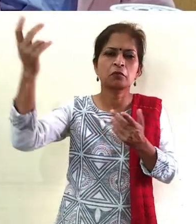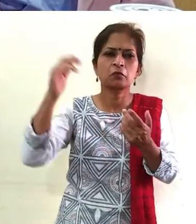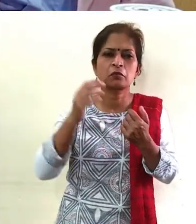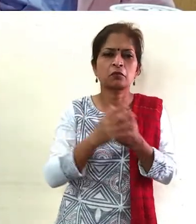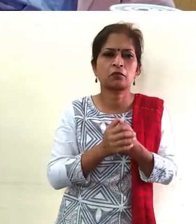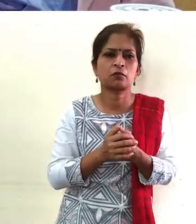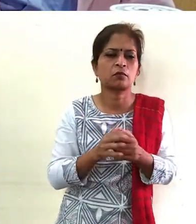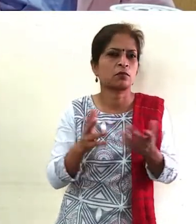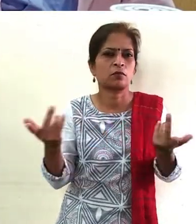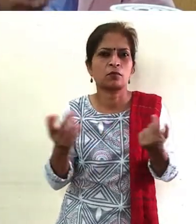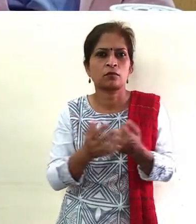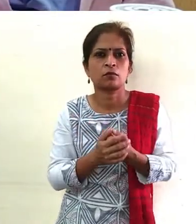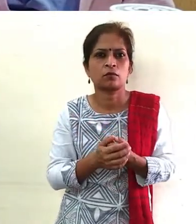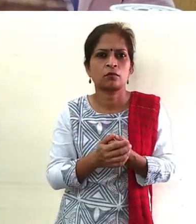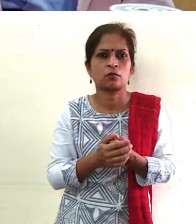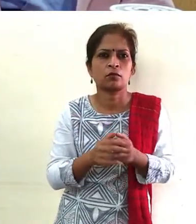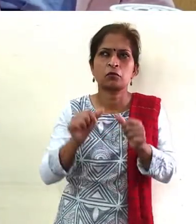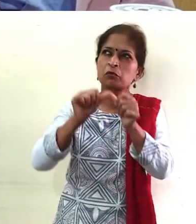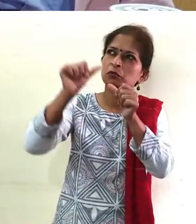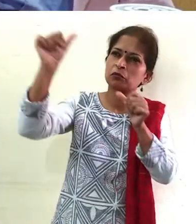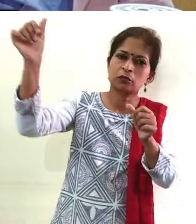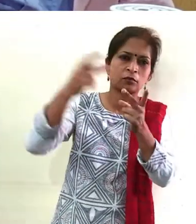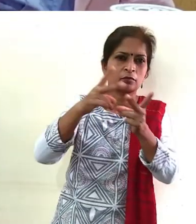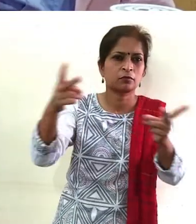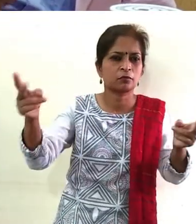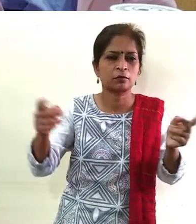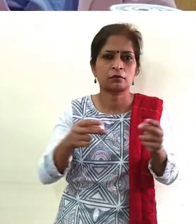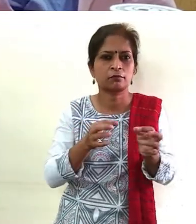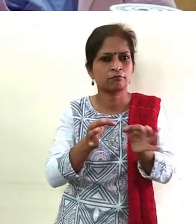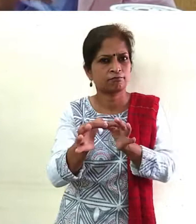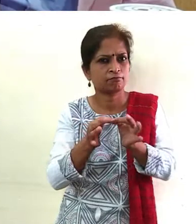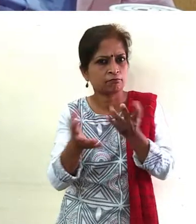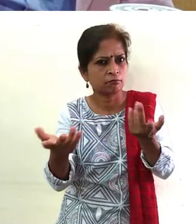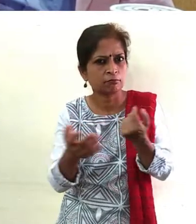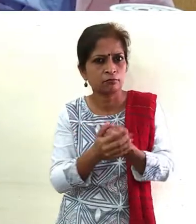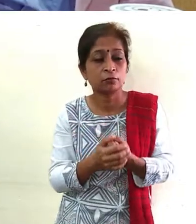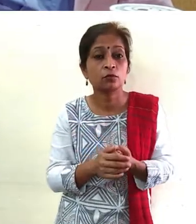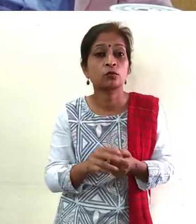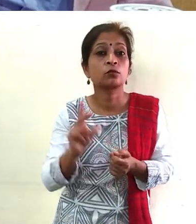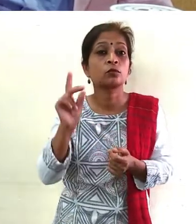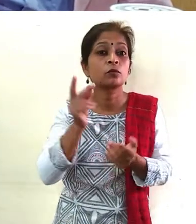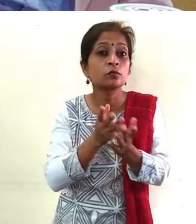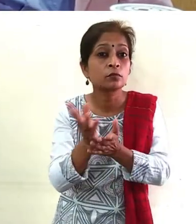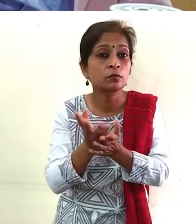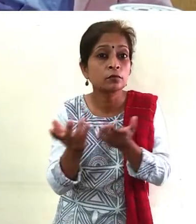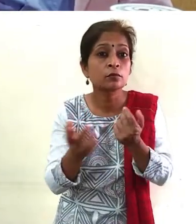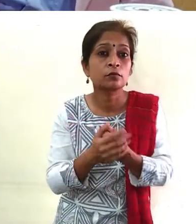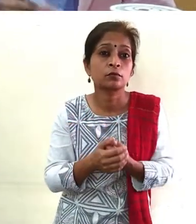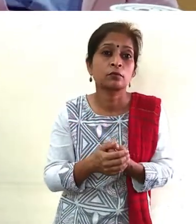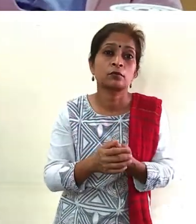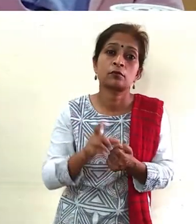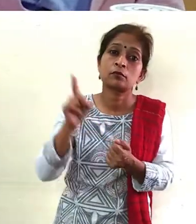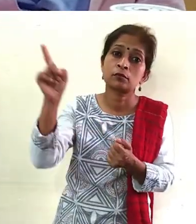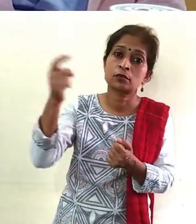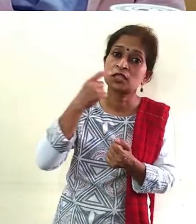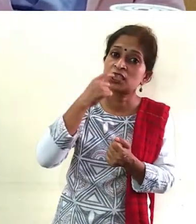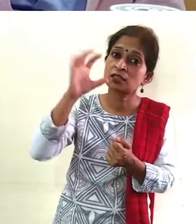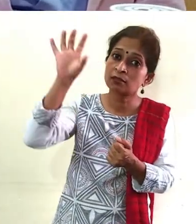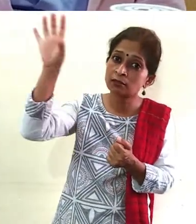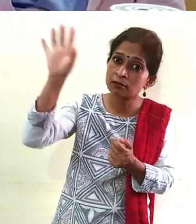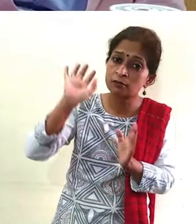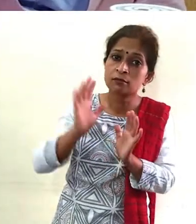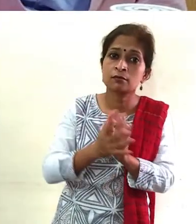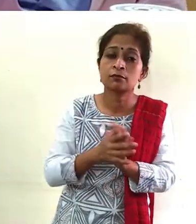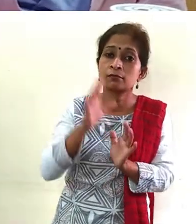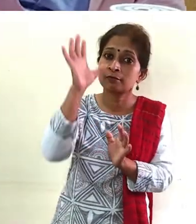है, और है इतनी दूरी पे थे वगैरह वगैरह था। एक ढंग तो ये कहने का है। दूसरा ढंग ये कहने का है कि हाँ भाई ये